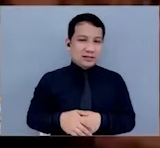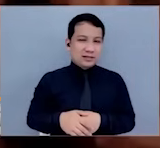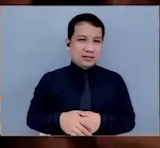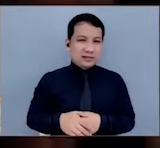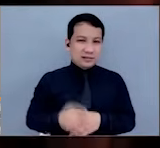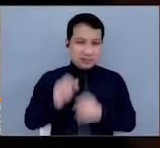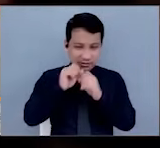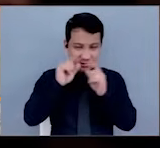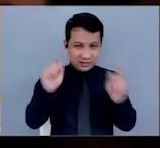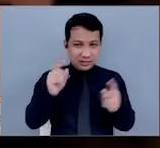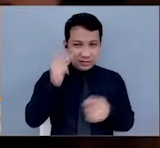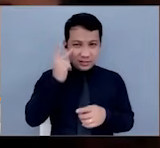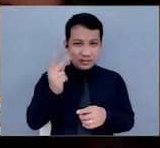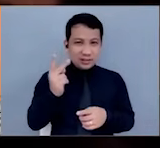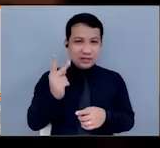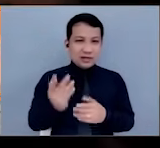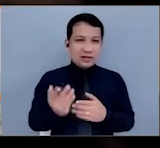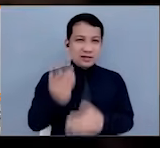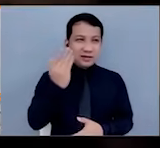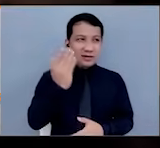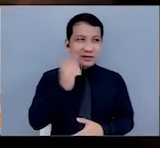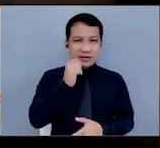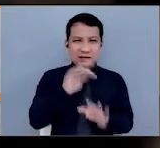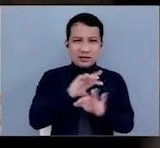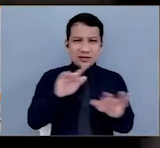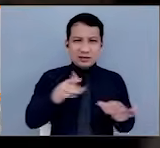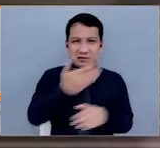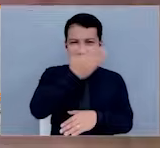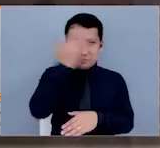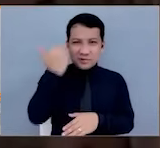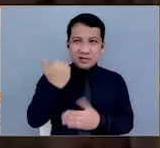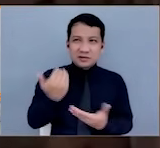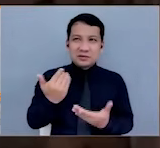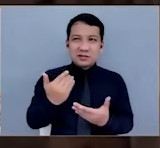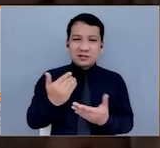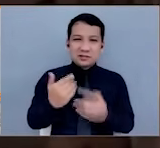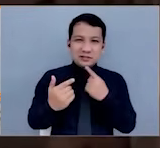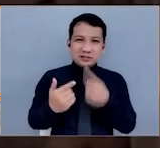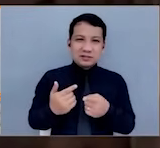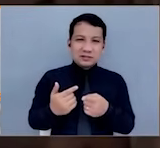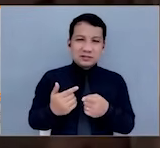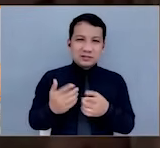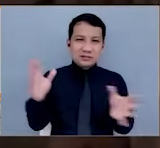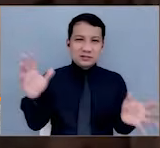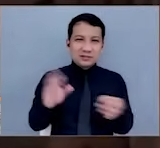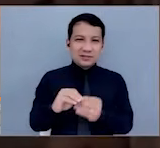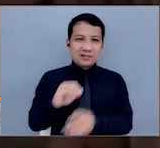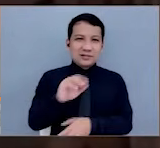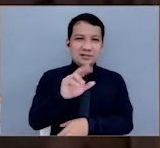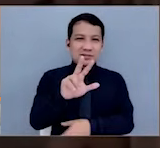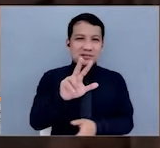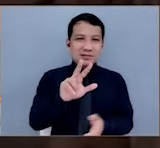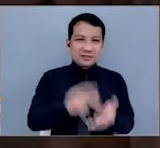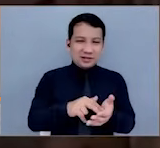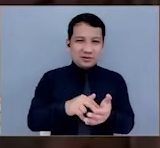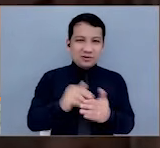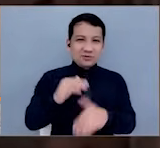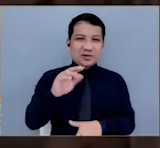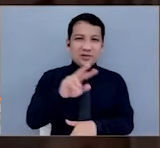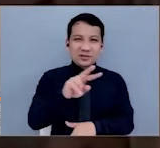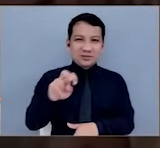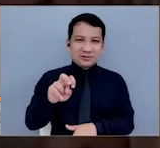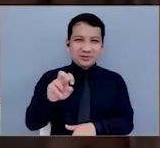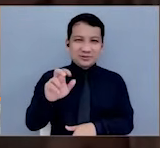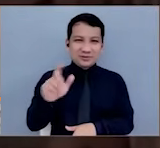Kelly kinabukasan, wala siyang maalala. Ang masaklap, umabot sa 3,000 pounds o katumbas ng